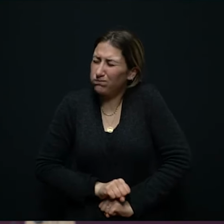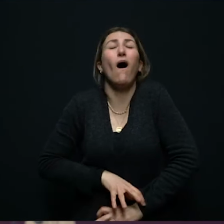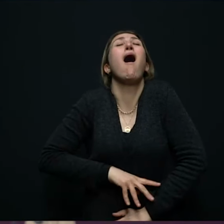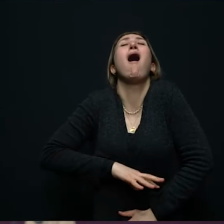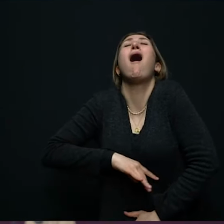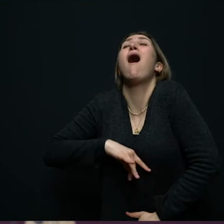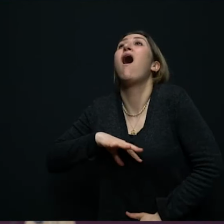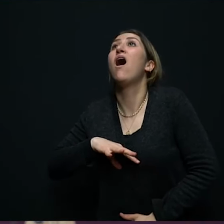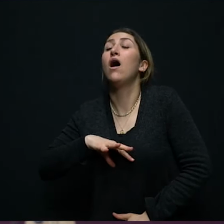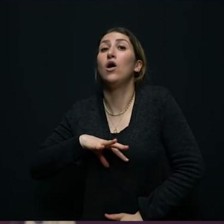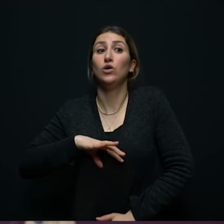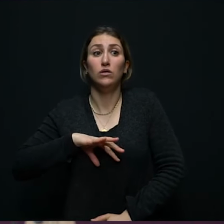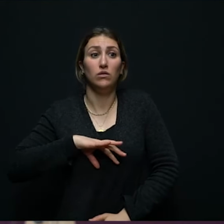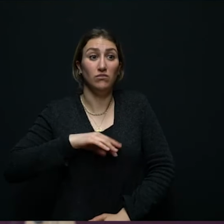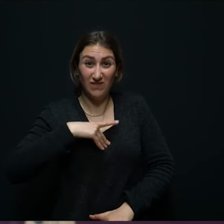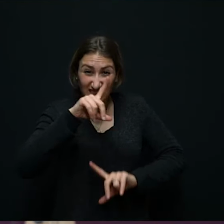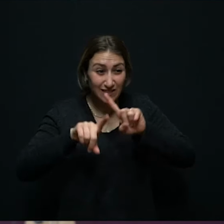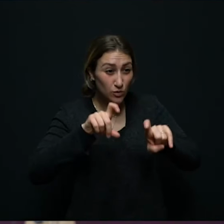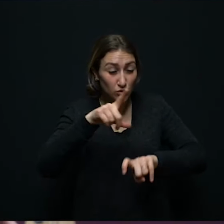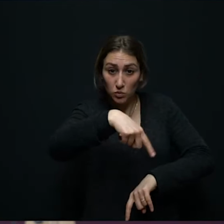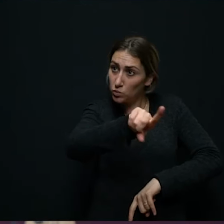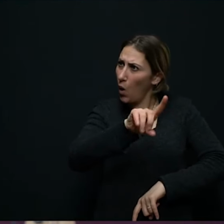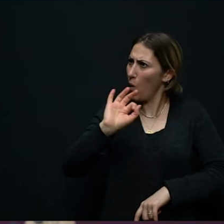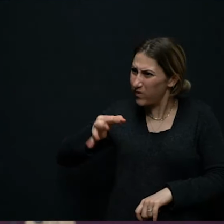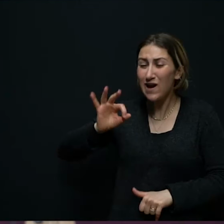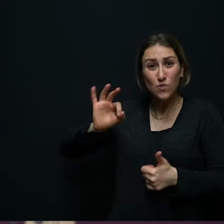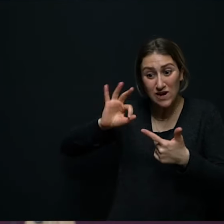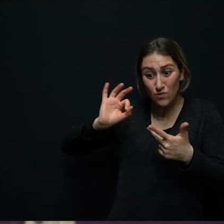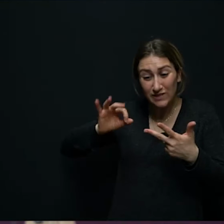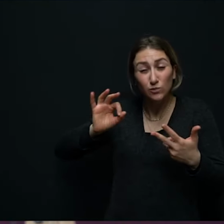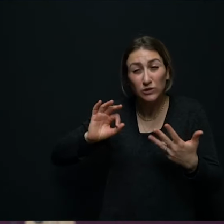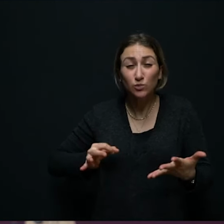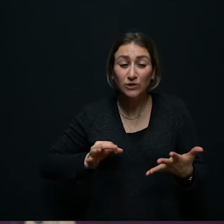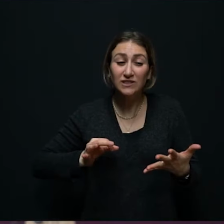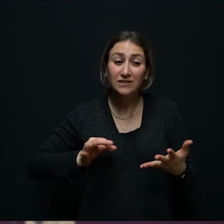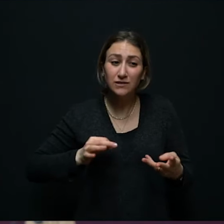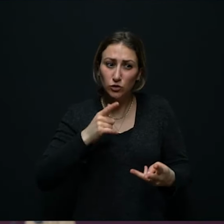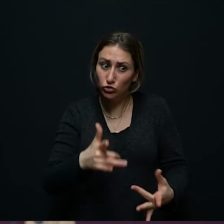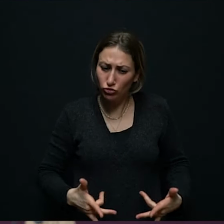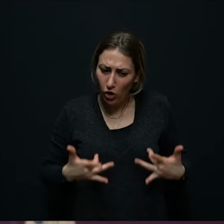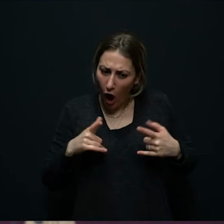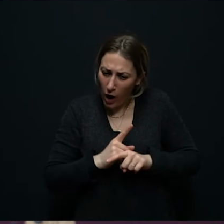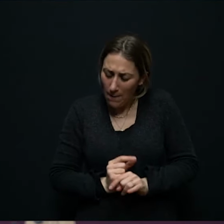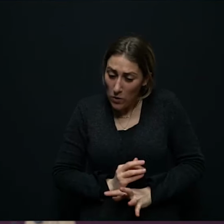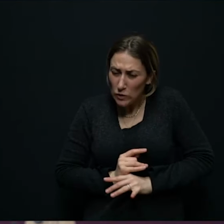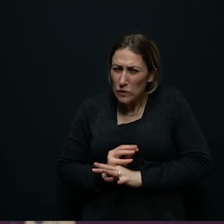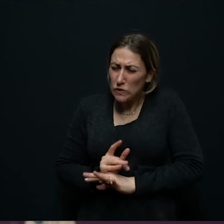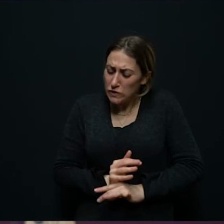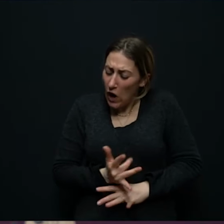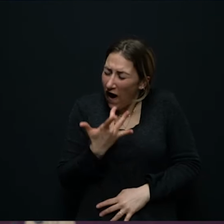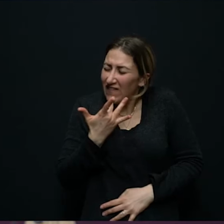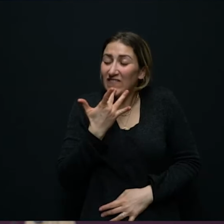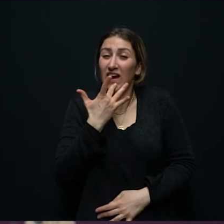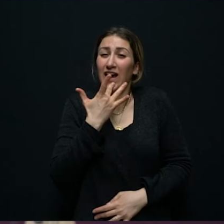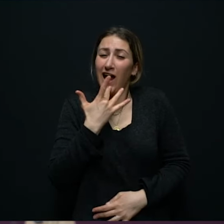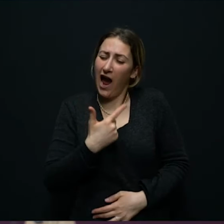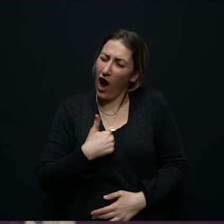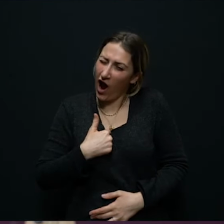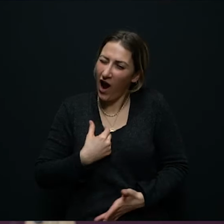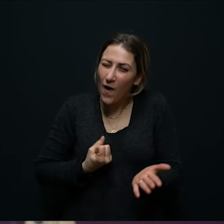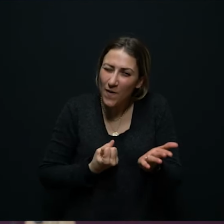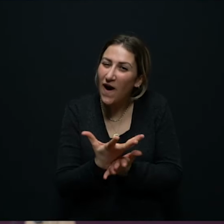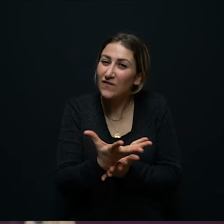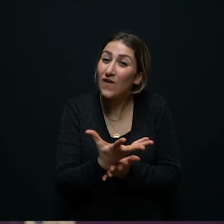désir de ton coeur si c'est ça qui brûle en toi alors commence dès maintenant à aimer et à rechercher la